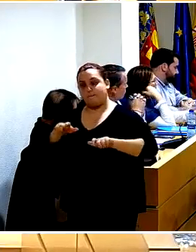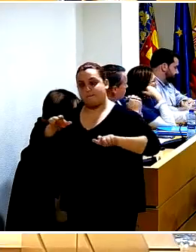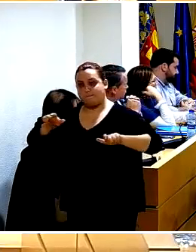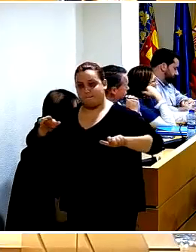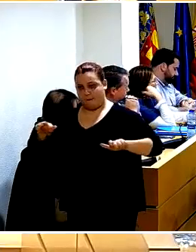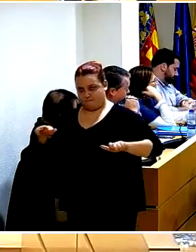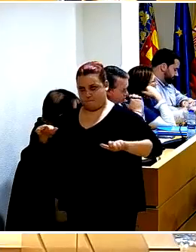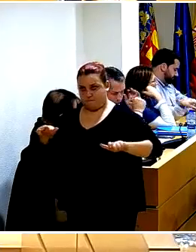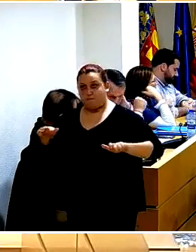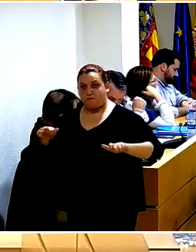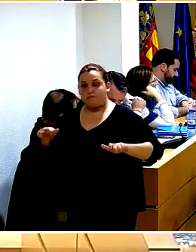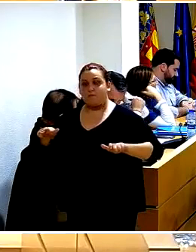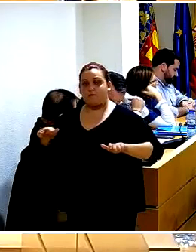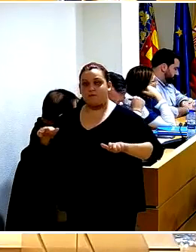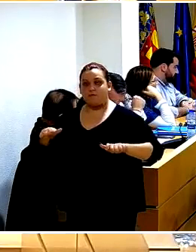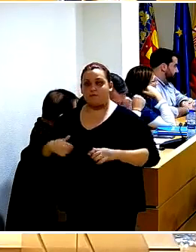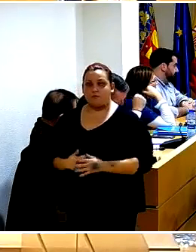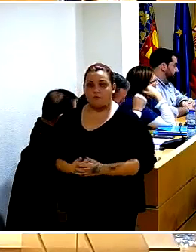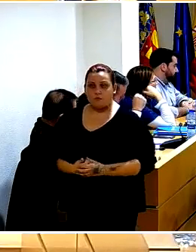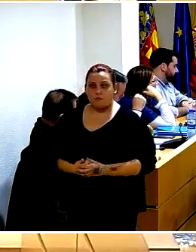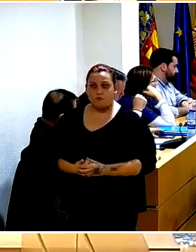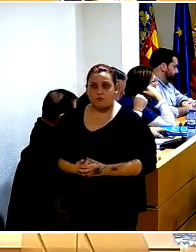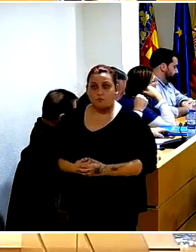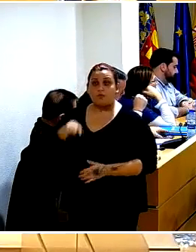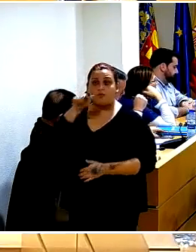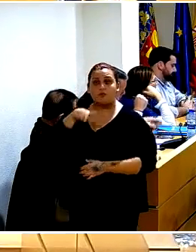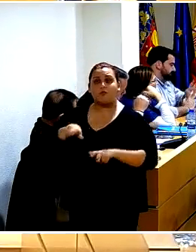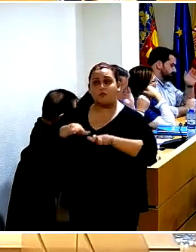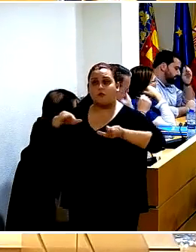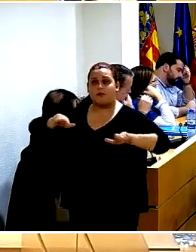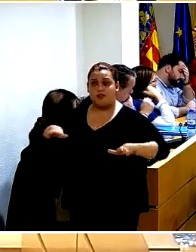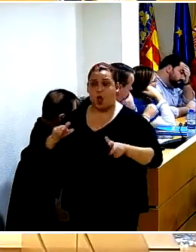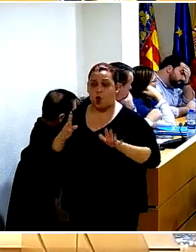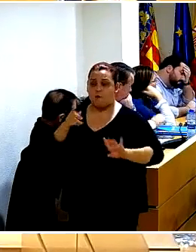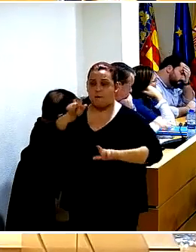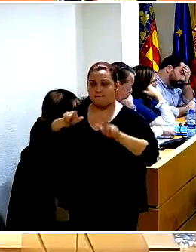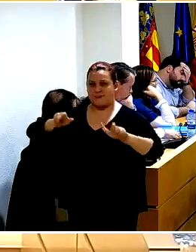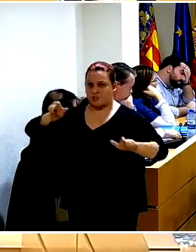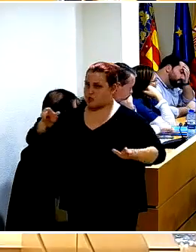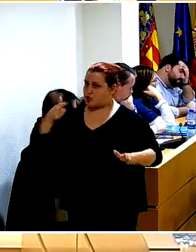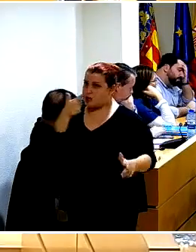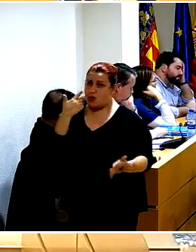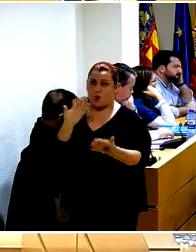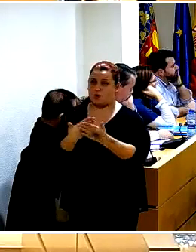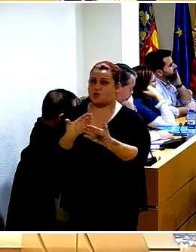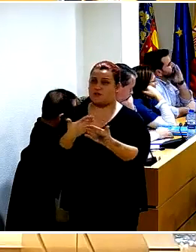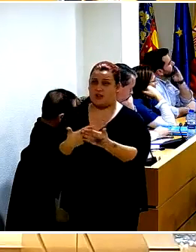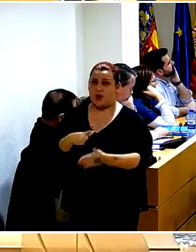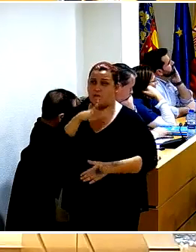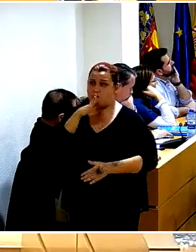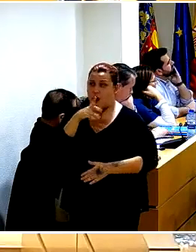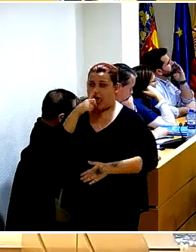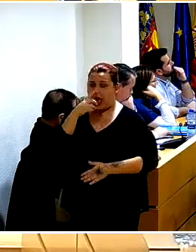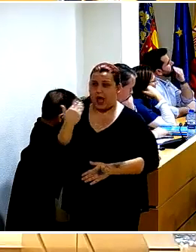Espai. Ara mateixa aquesta ampliació a 9 persones està justificada perquè en els últims anys han